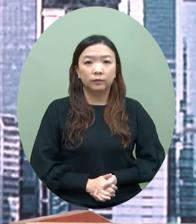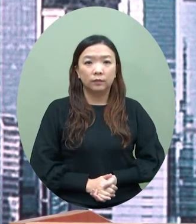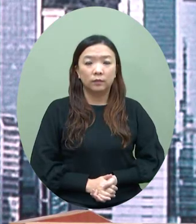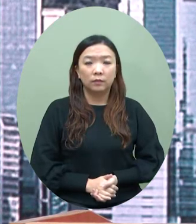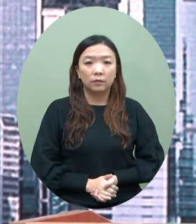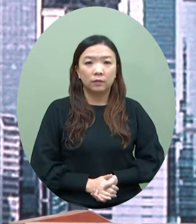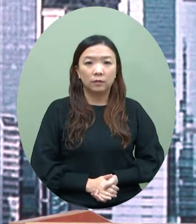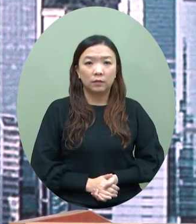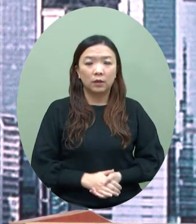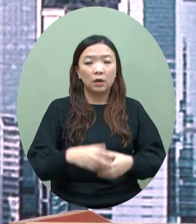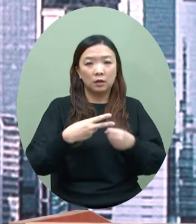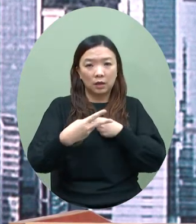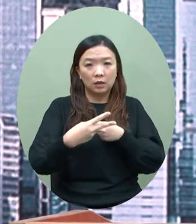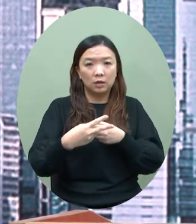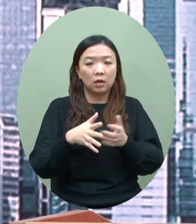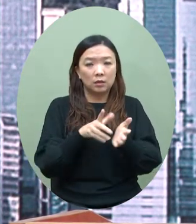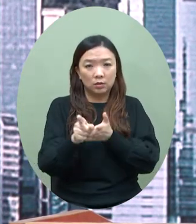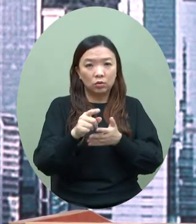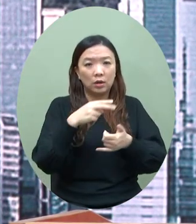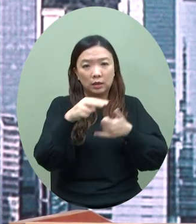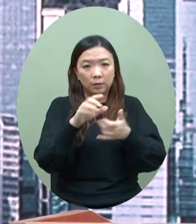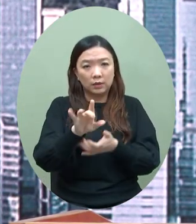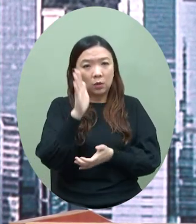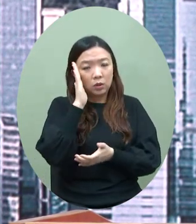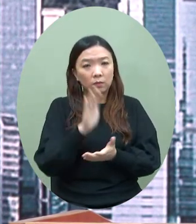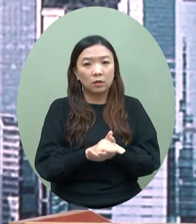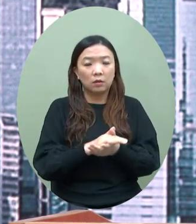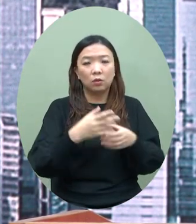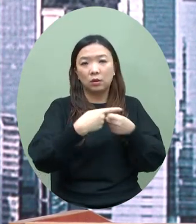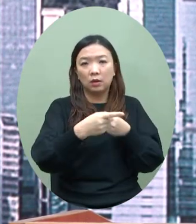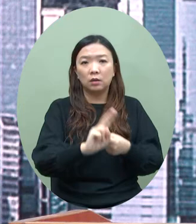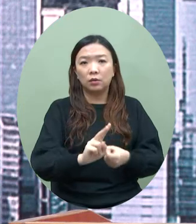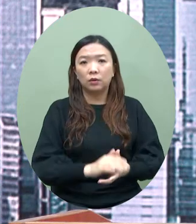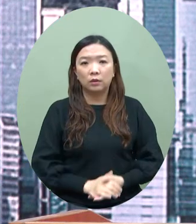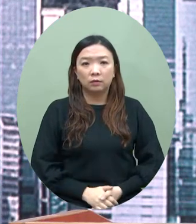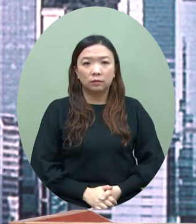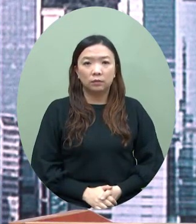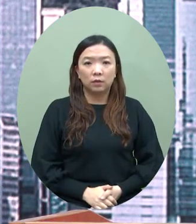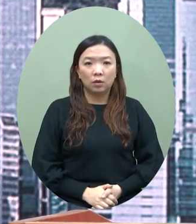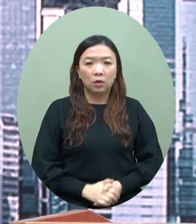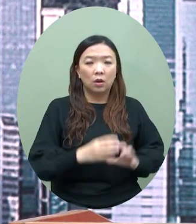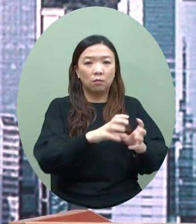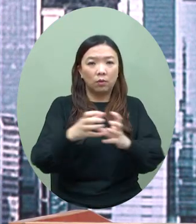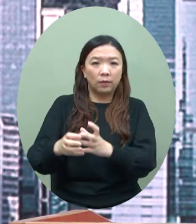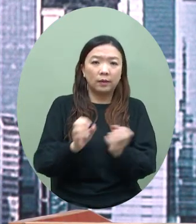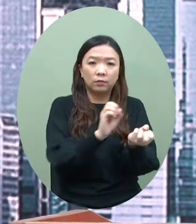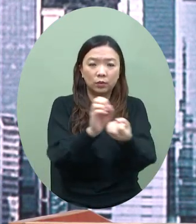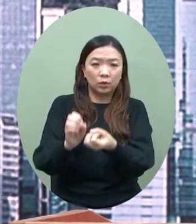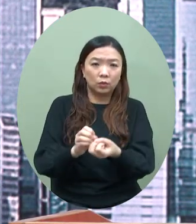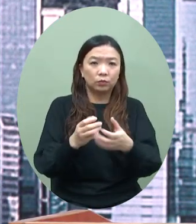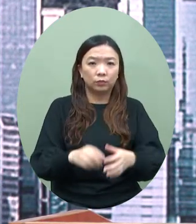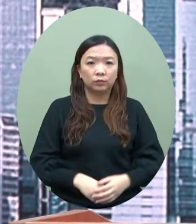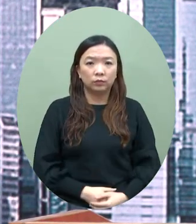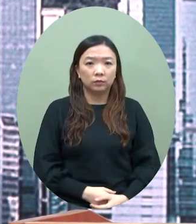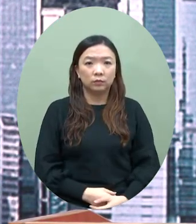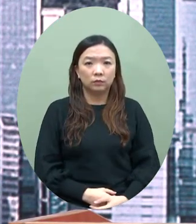二轮的指定检疫酒店计划里面，跟第一轮一样，我们都是其实跟业界都是大家去商讨的。所以呢，